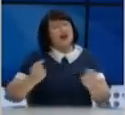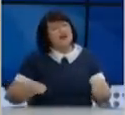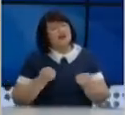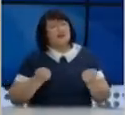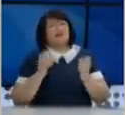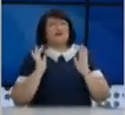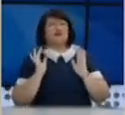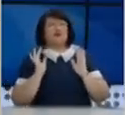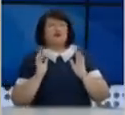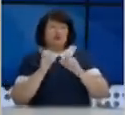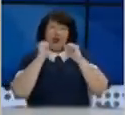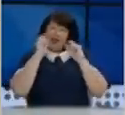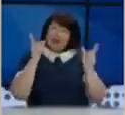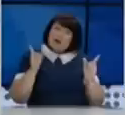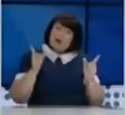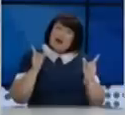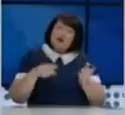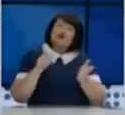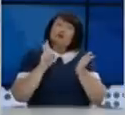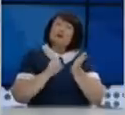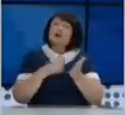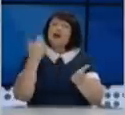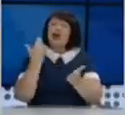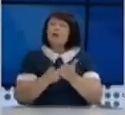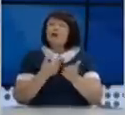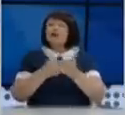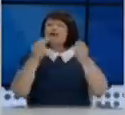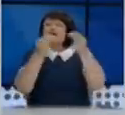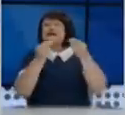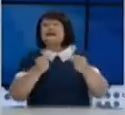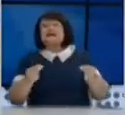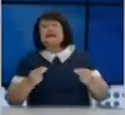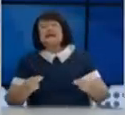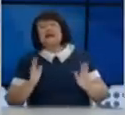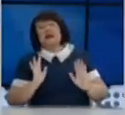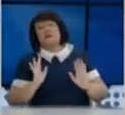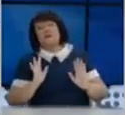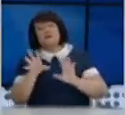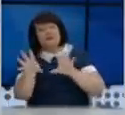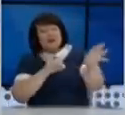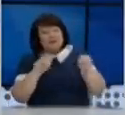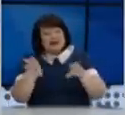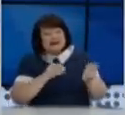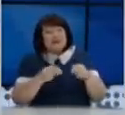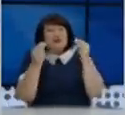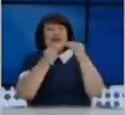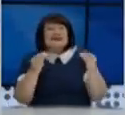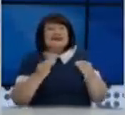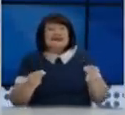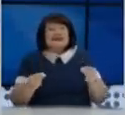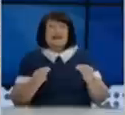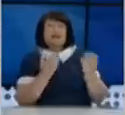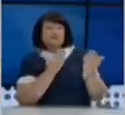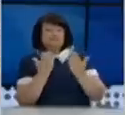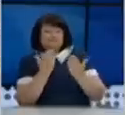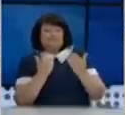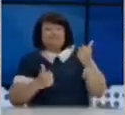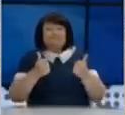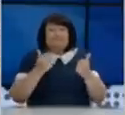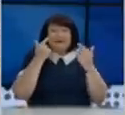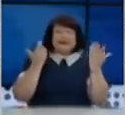βέβαια, επιτέλους, να έχουμε στοιχεία, αξιόπιστα στοιχεία. Χρειάζεται συλλογή αξιόπιστων στατιστικών δεδομένων